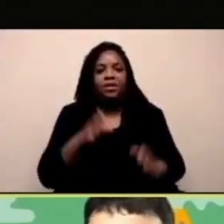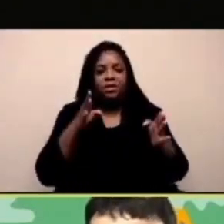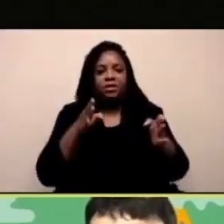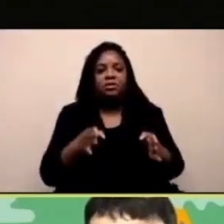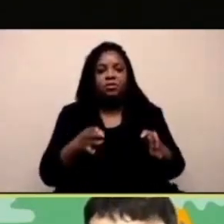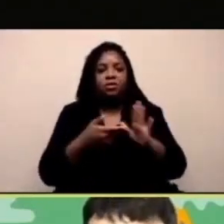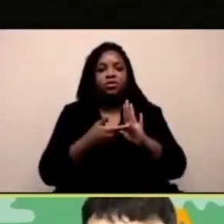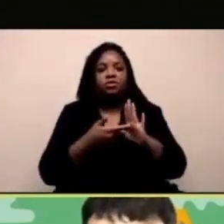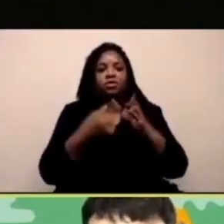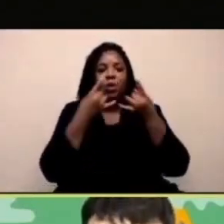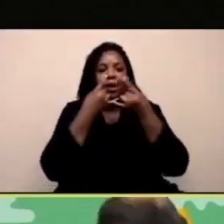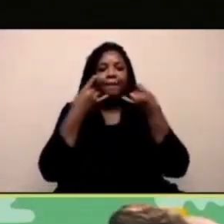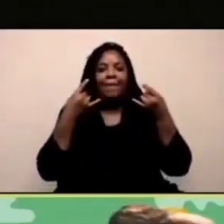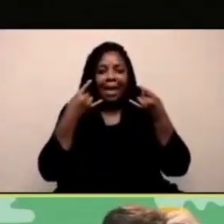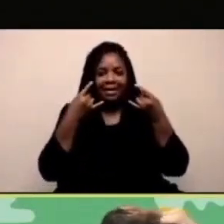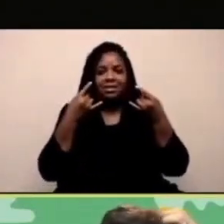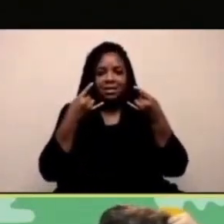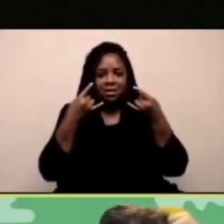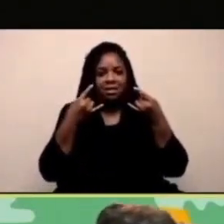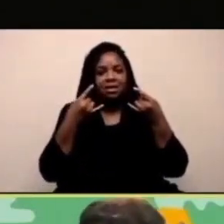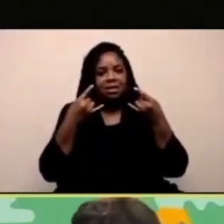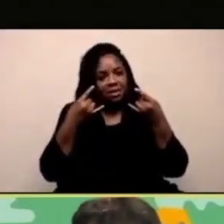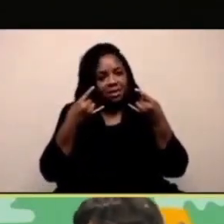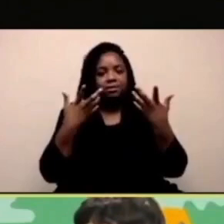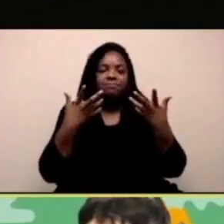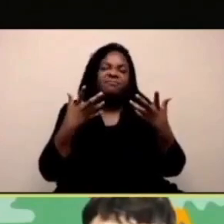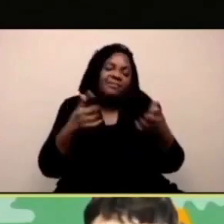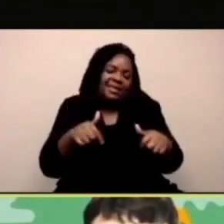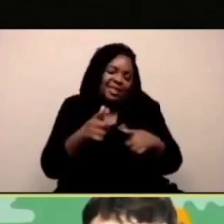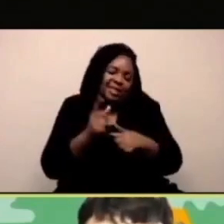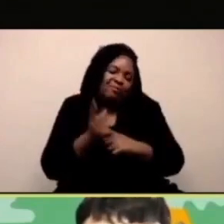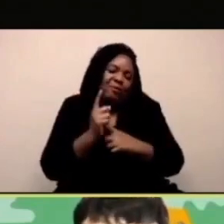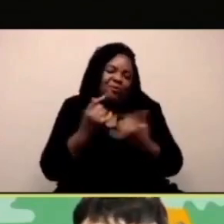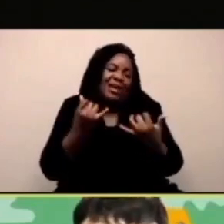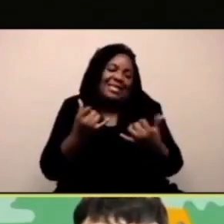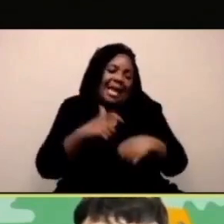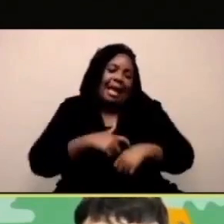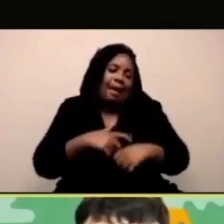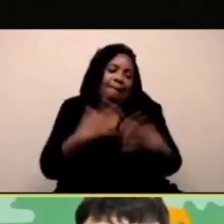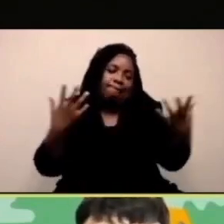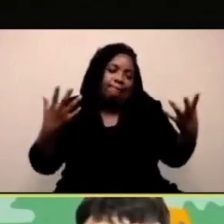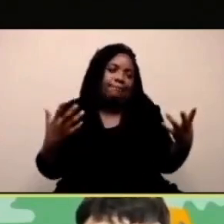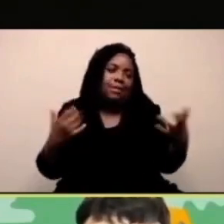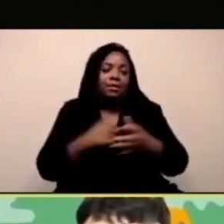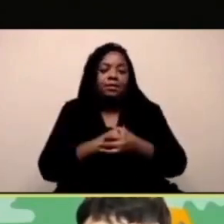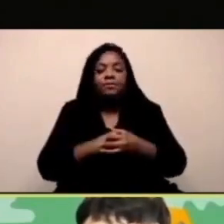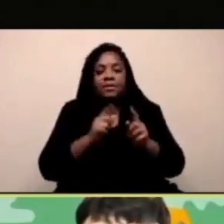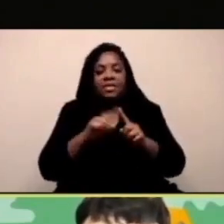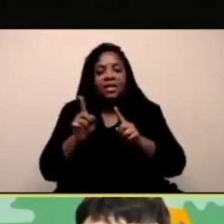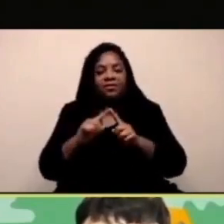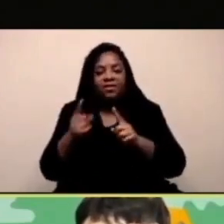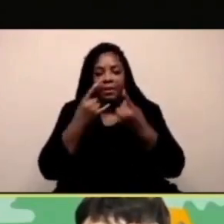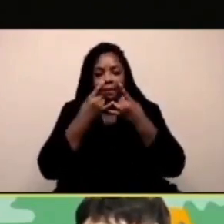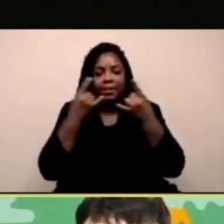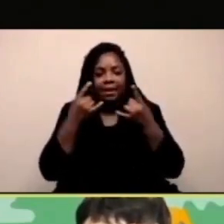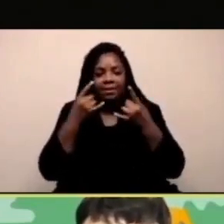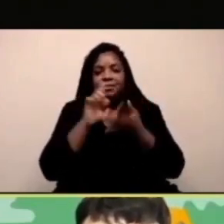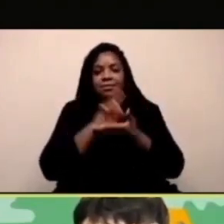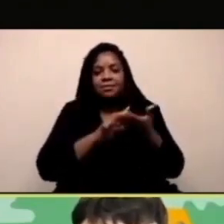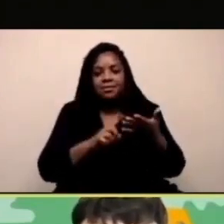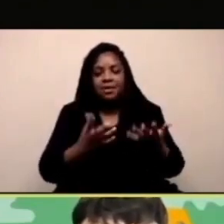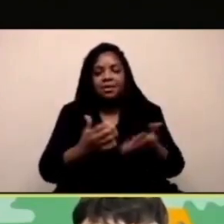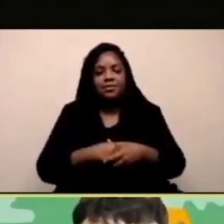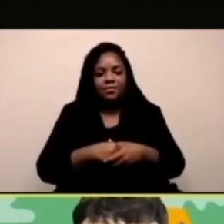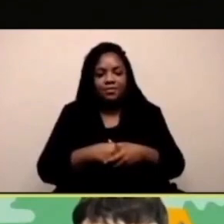の後スプライトをあと使っているものです顔でやと思う掛けますこちらはその後